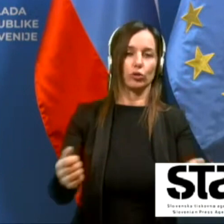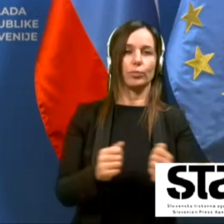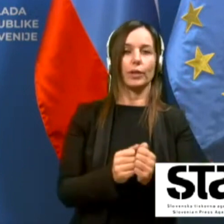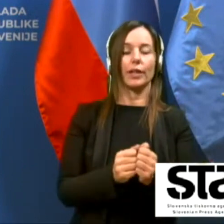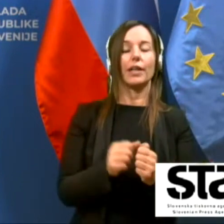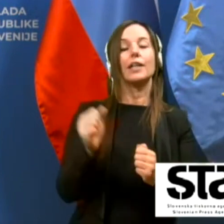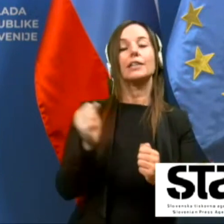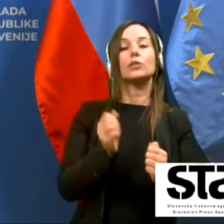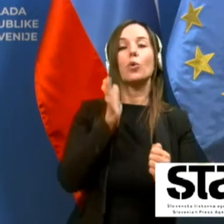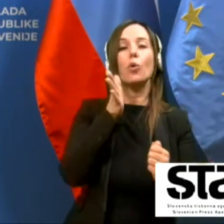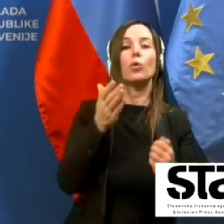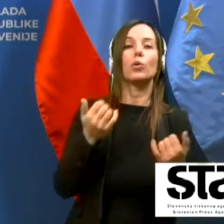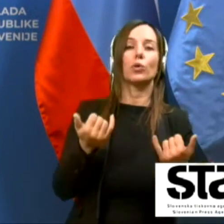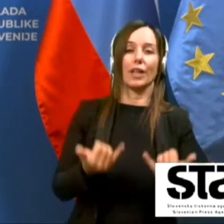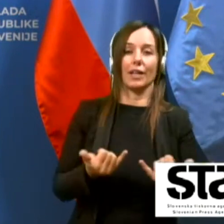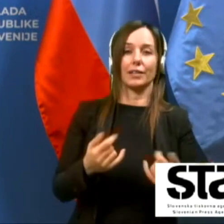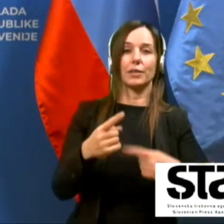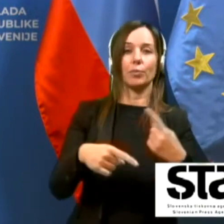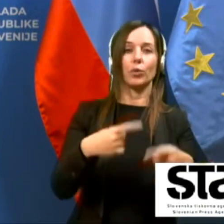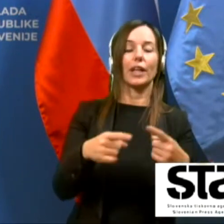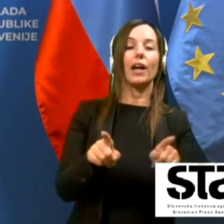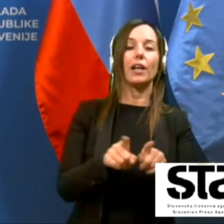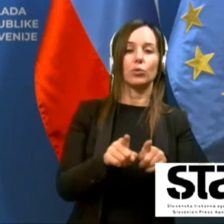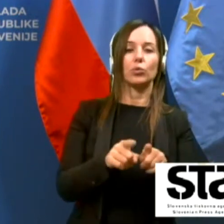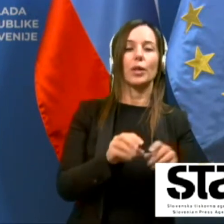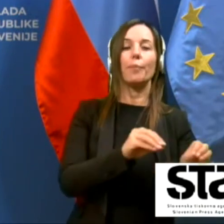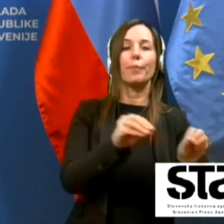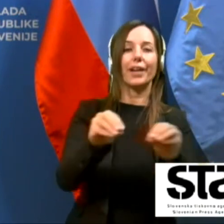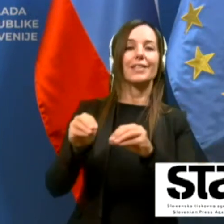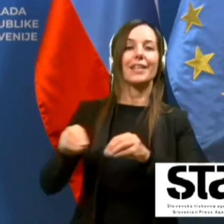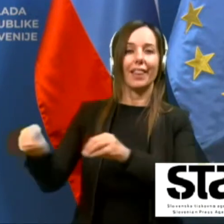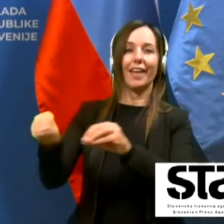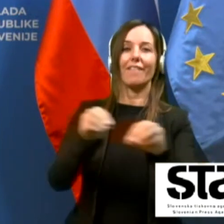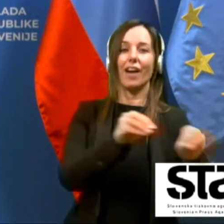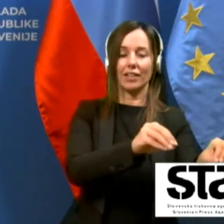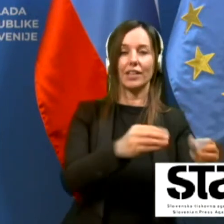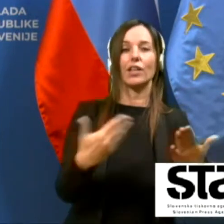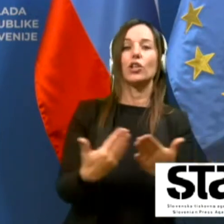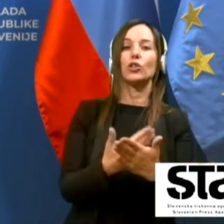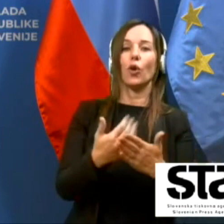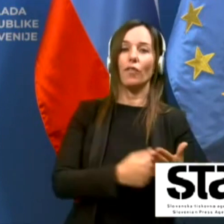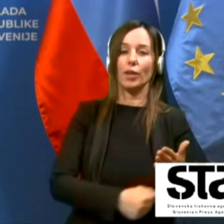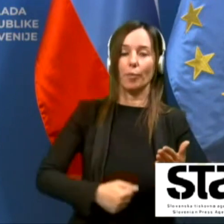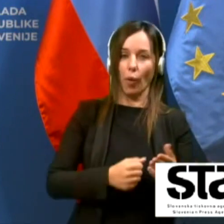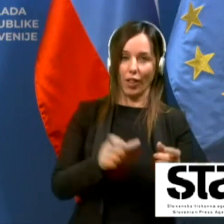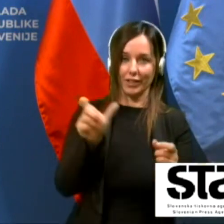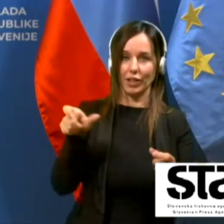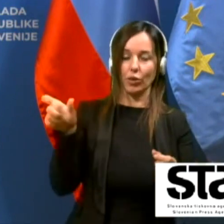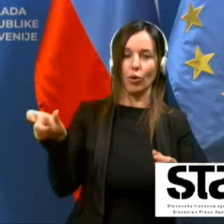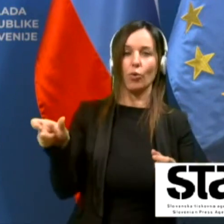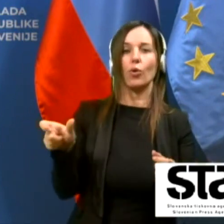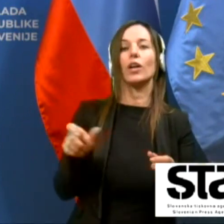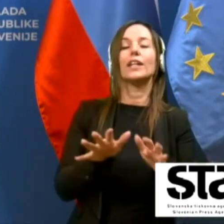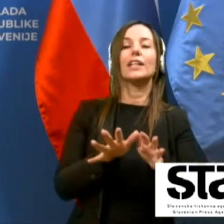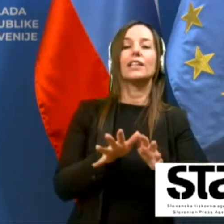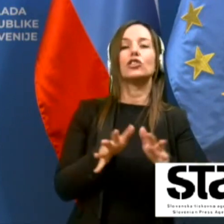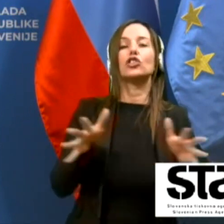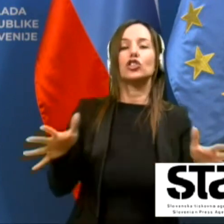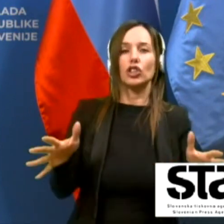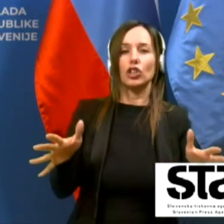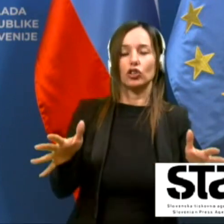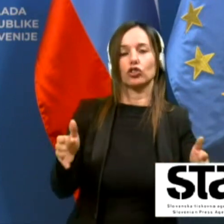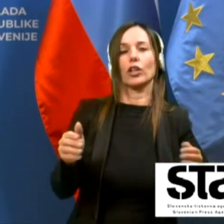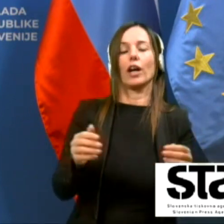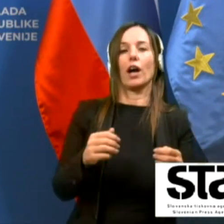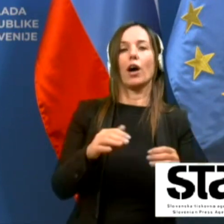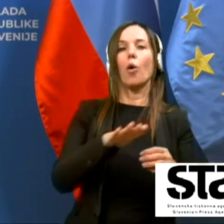med drugim potekalo tudi razseljevanje novih pacientov s COVID-19 iz širšega območja